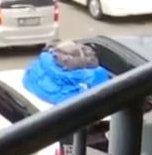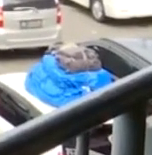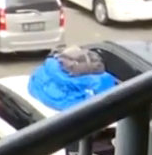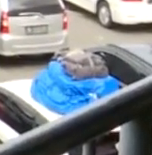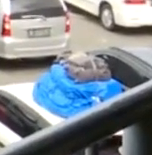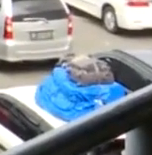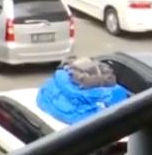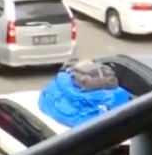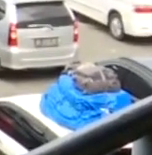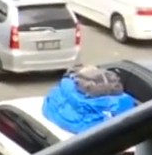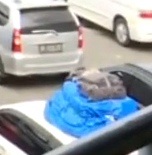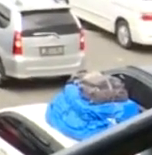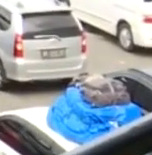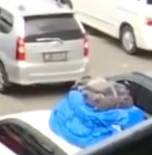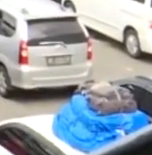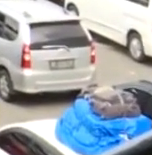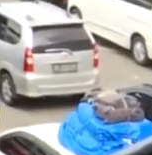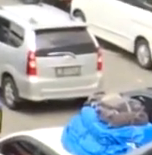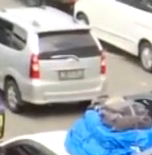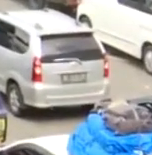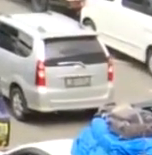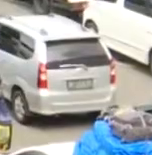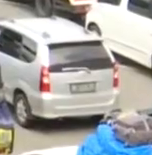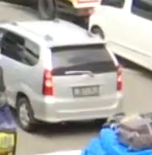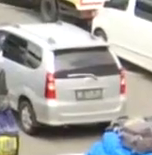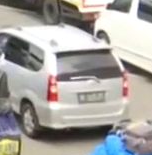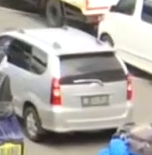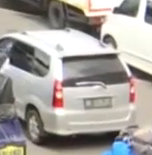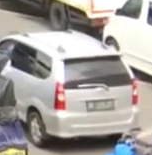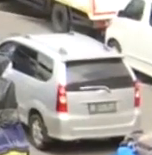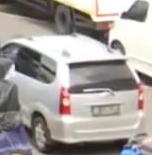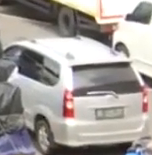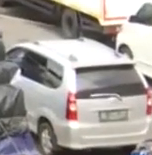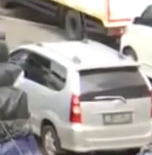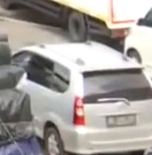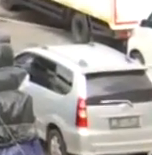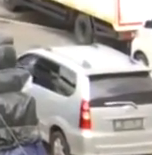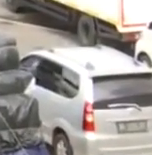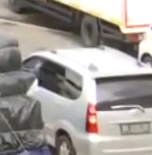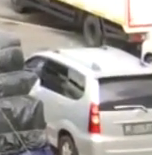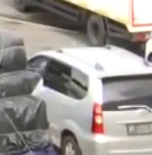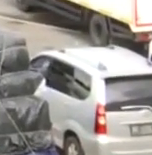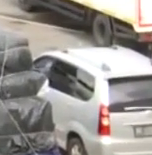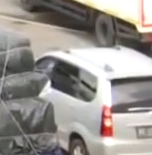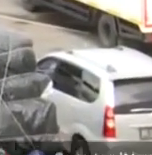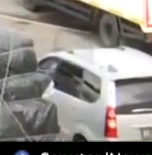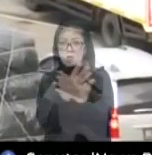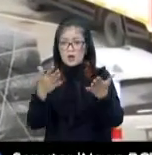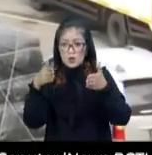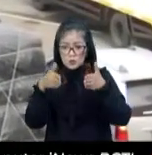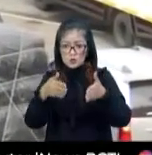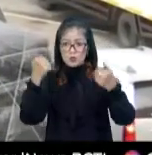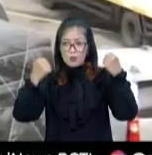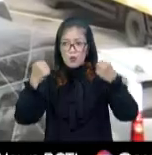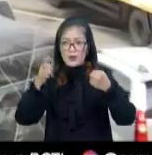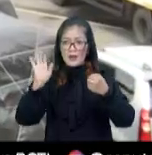ke pelabuhan Bakauheni. Dan dari pihak ASDP menghimbau kepada seluruh pengendara khususnya mobil untuk nantinya saat masuk